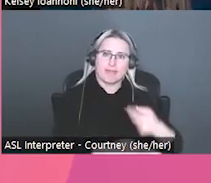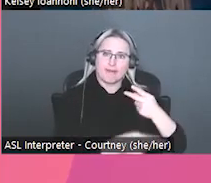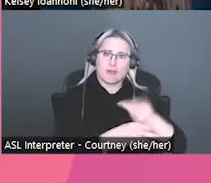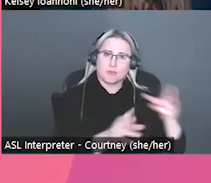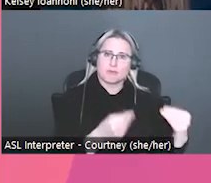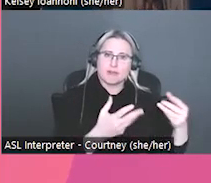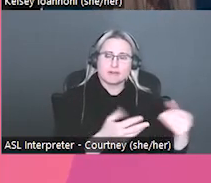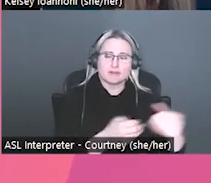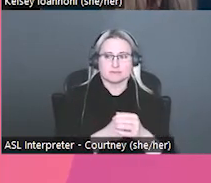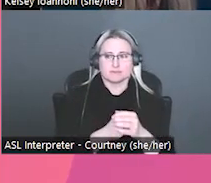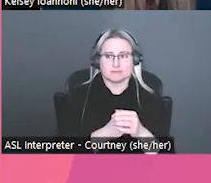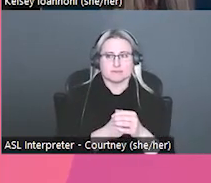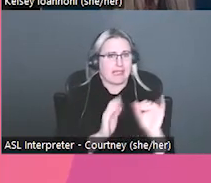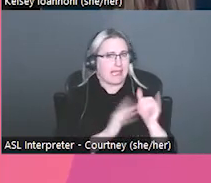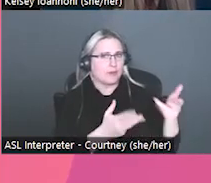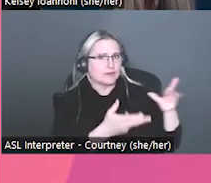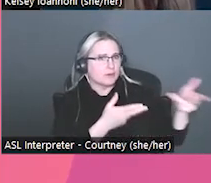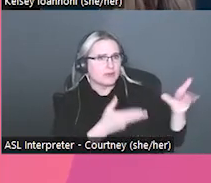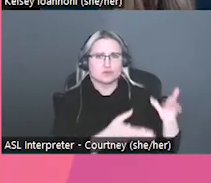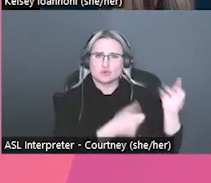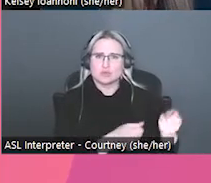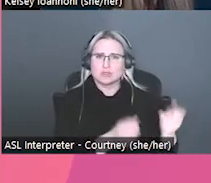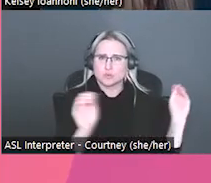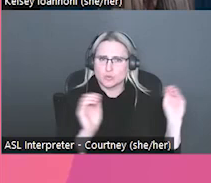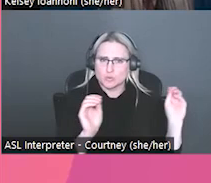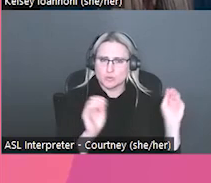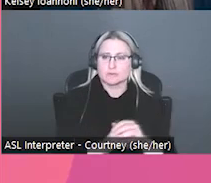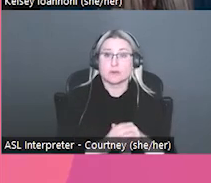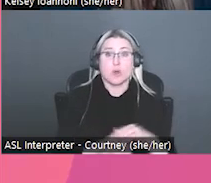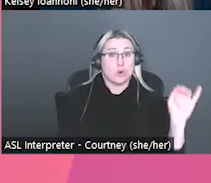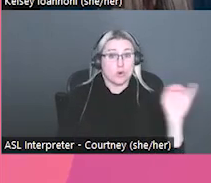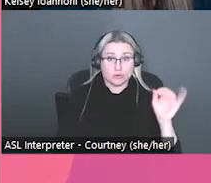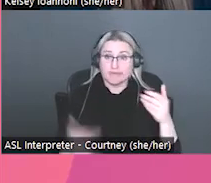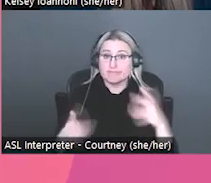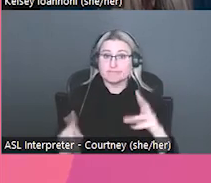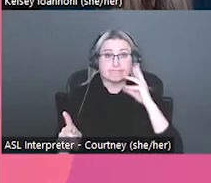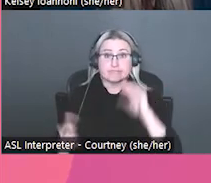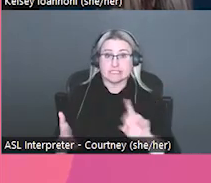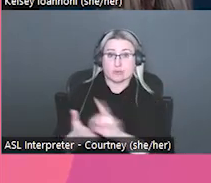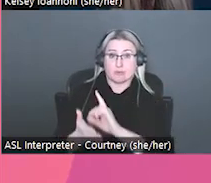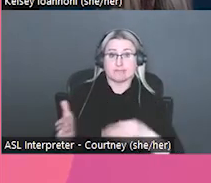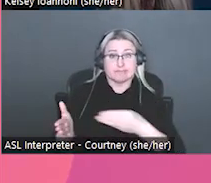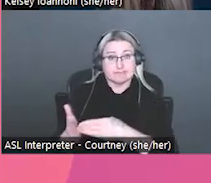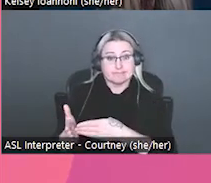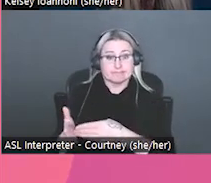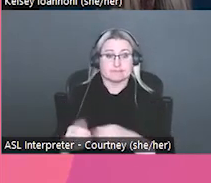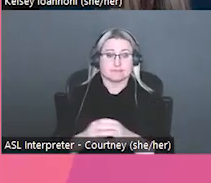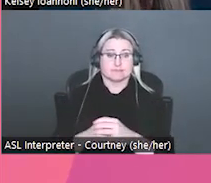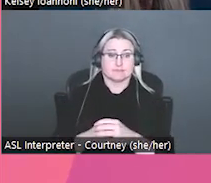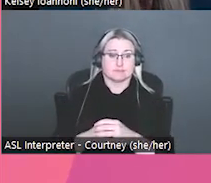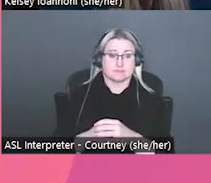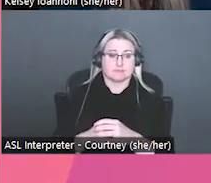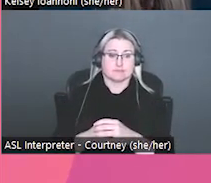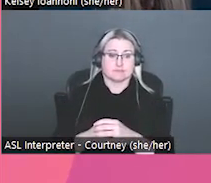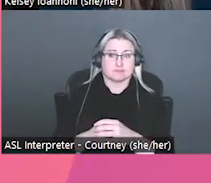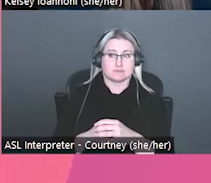fournisseurs de services de santé, à leurs médecins, peu importe la capacité dans laquelle ils interagissent, ils vivent de la